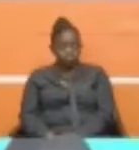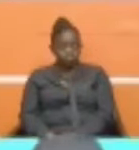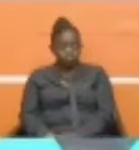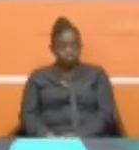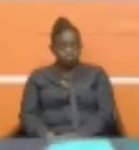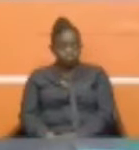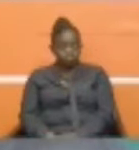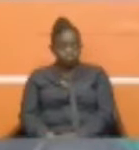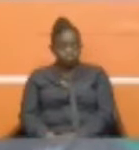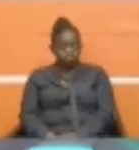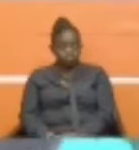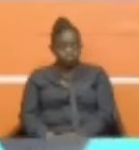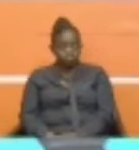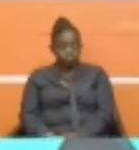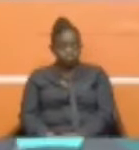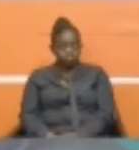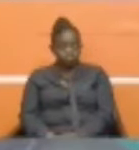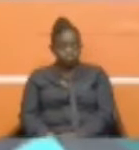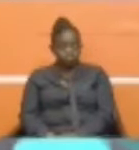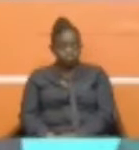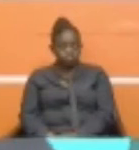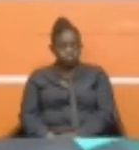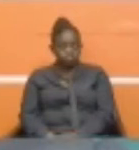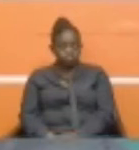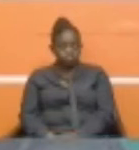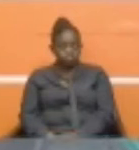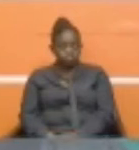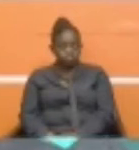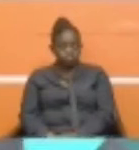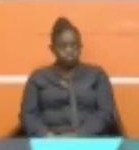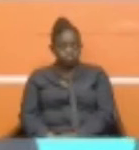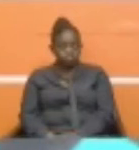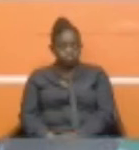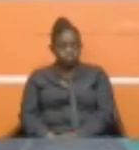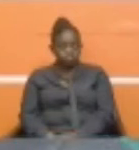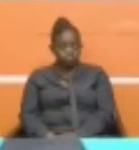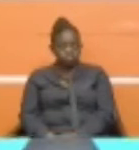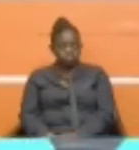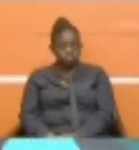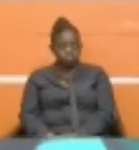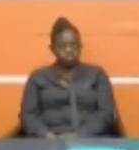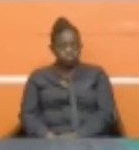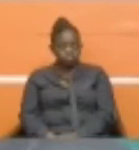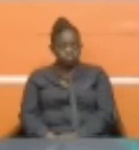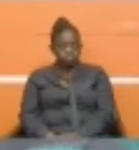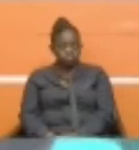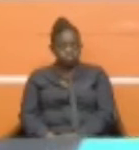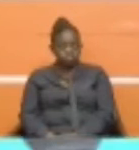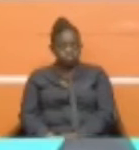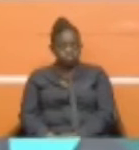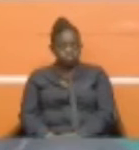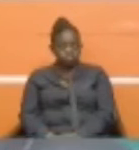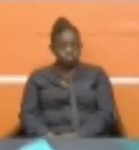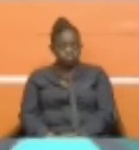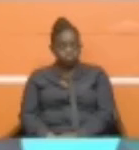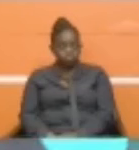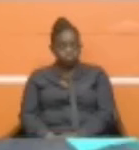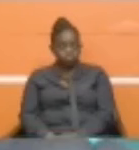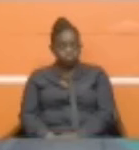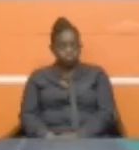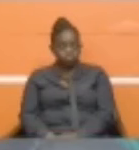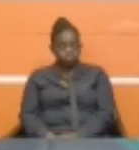nga Liverpool abalwana okudda ku ntiko ya liigi nga kati bali mu kyakubiri bakyaza Brighton ku Anfield nga ate bali mu kyokusatu. Manchester City bagenda kwa bachaza bakulembedde liigi